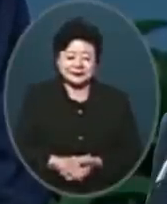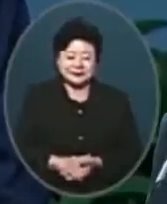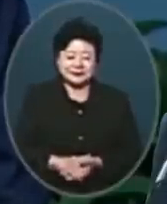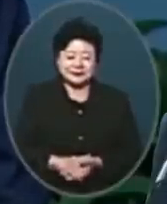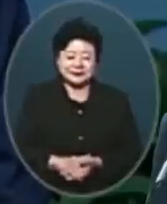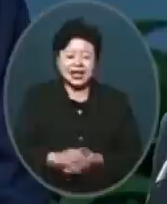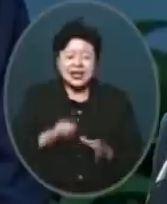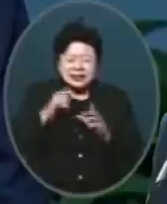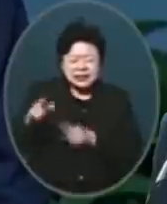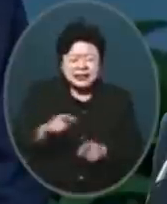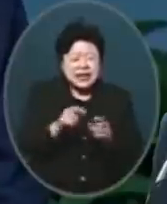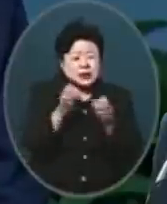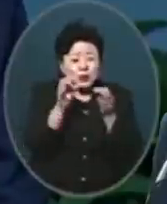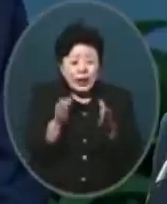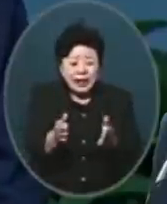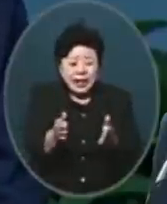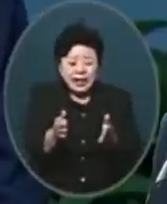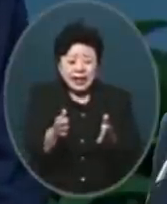이 세상에 사는 동안에도